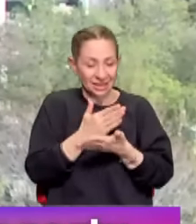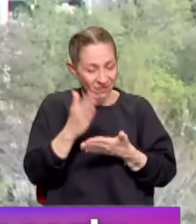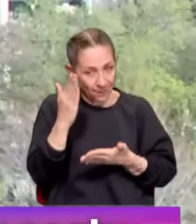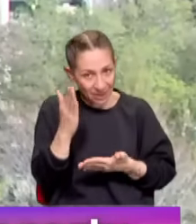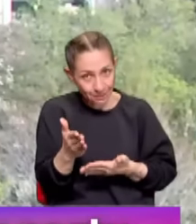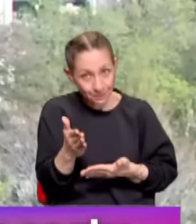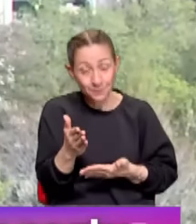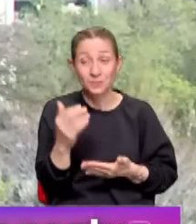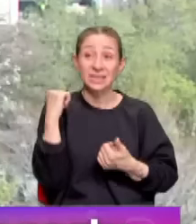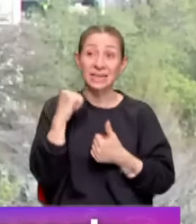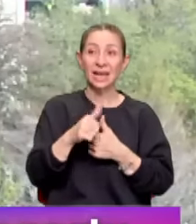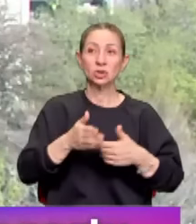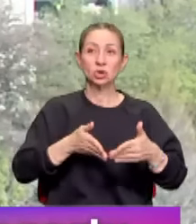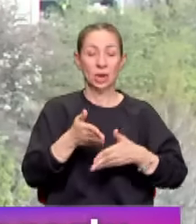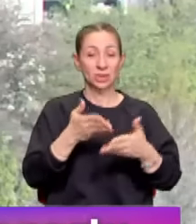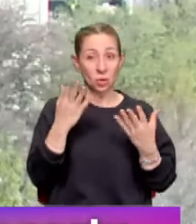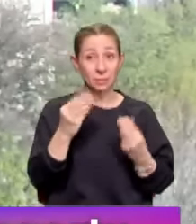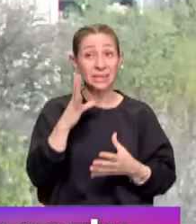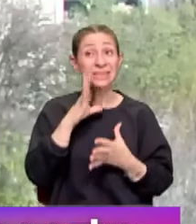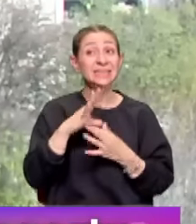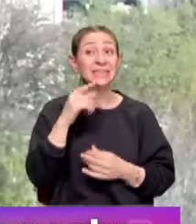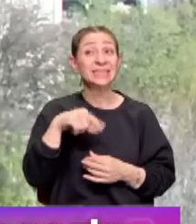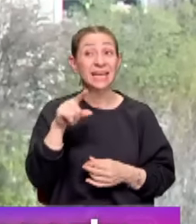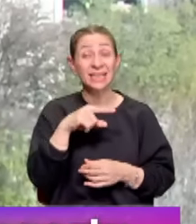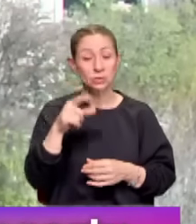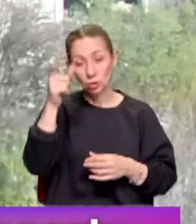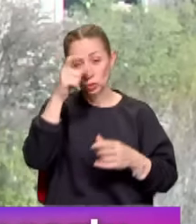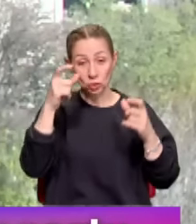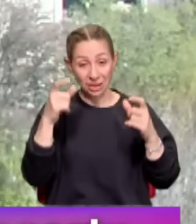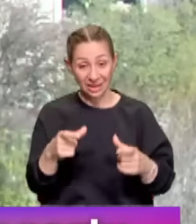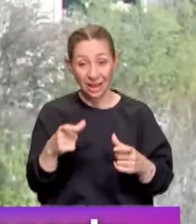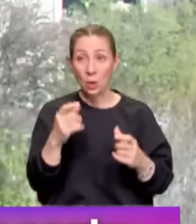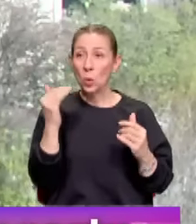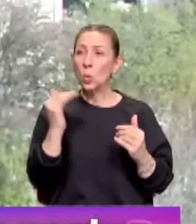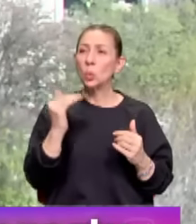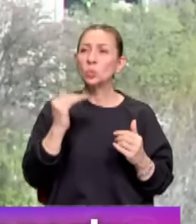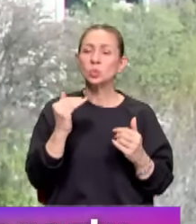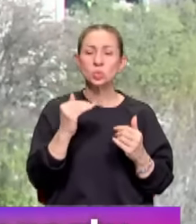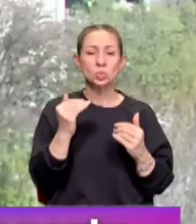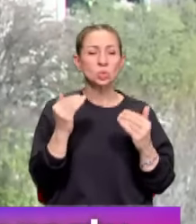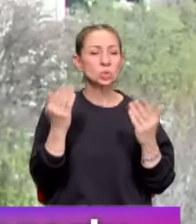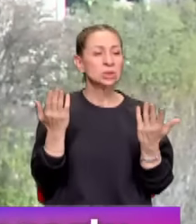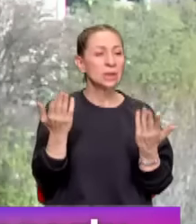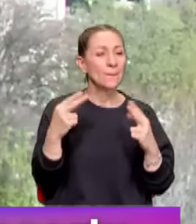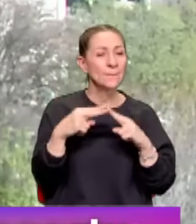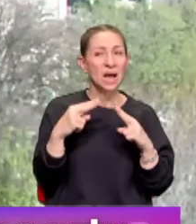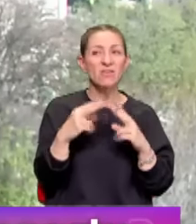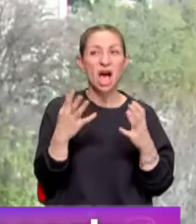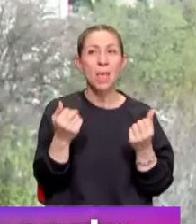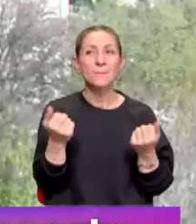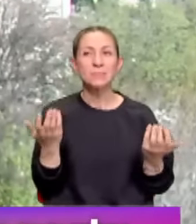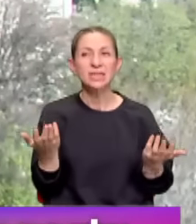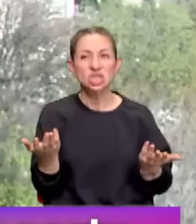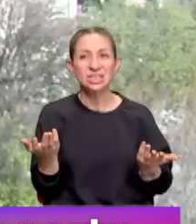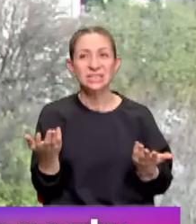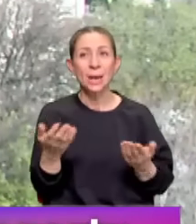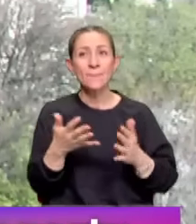edelim. Yine sokakta olalım. İnsanların memlekette uygun fiyattan ucuza baklava alabilmek